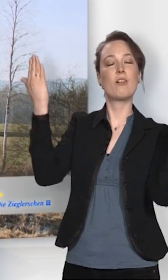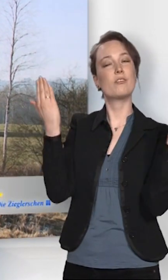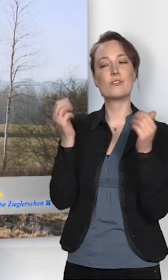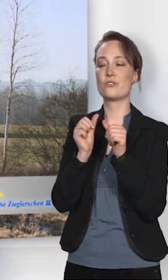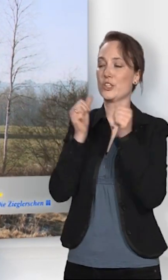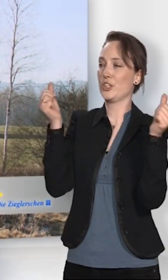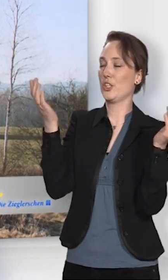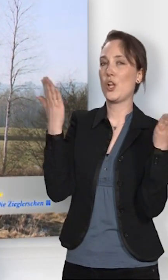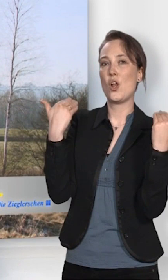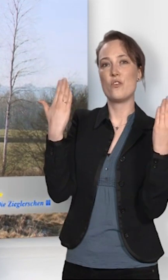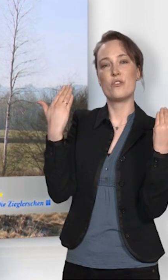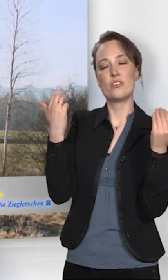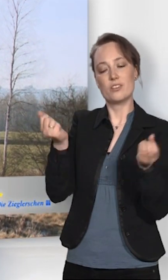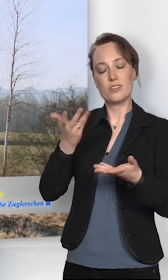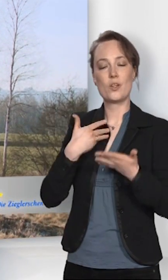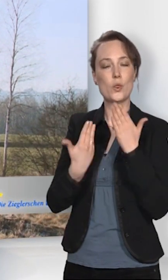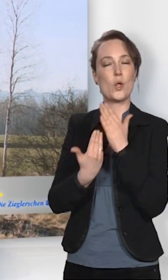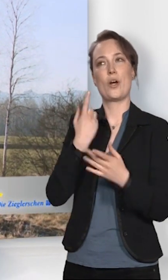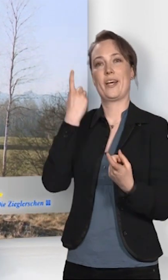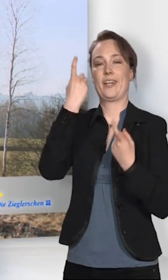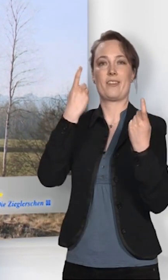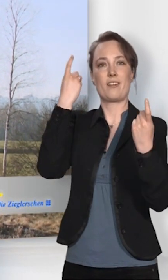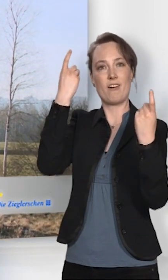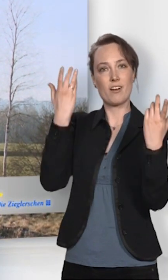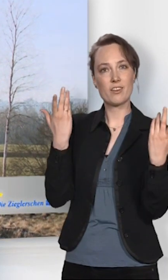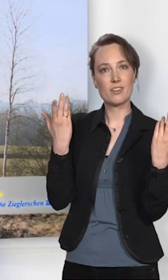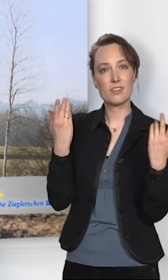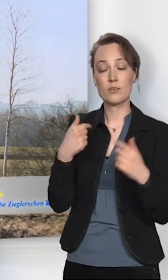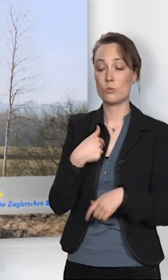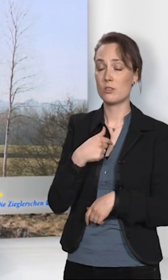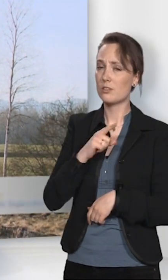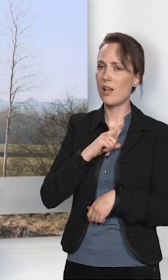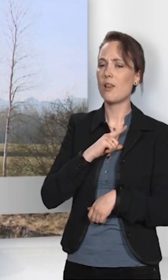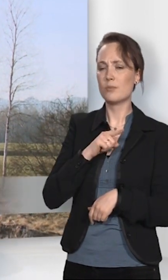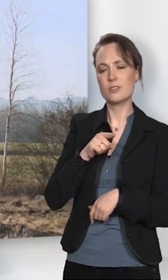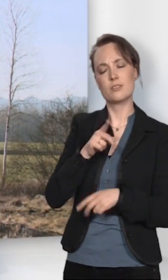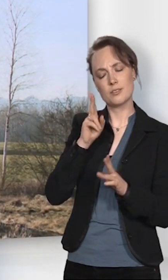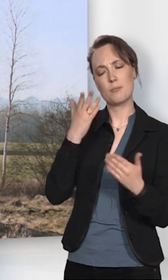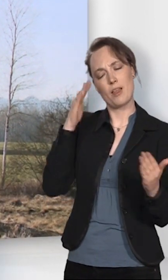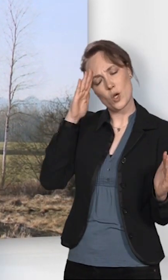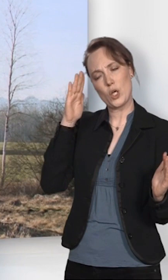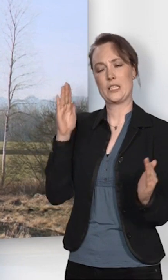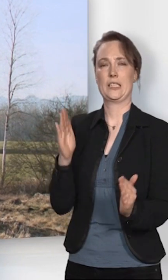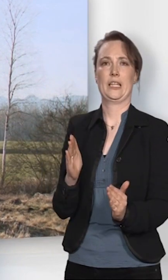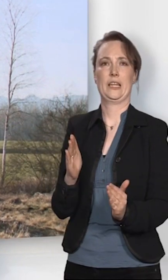Luft, das bringt mich auf neue Gedanken. Und ich bin ganz bei der Sache. Konzentriere mich auf den Weg,